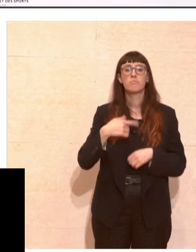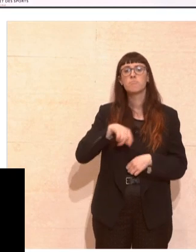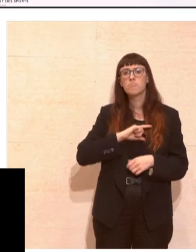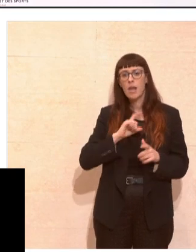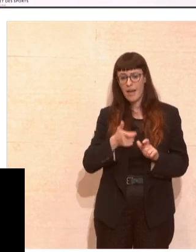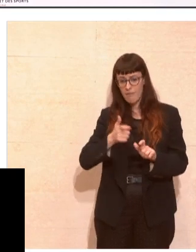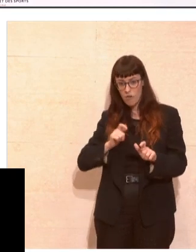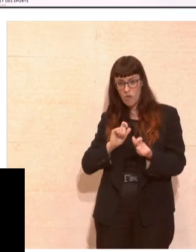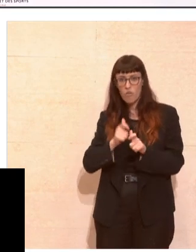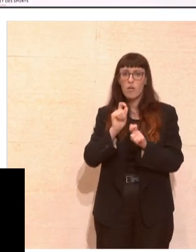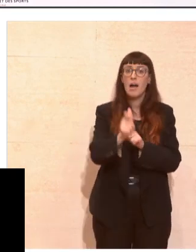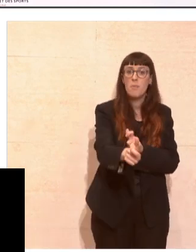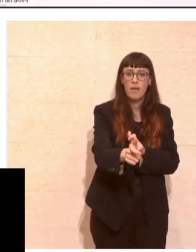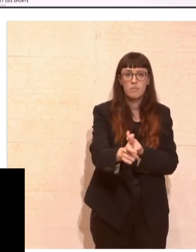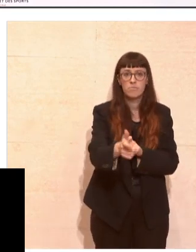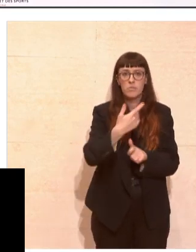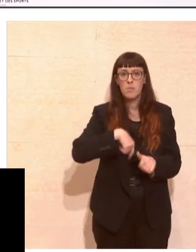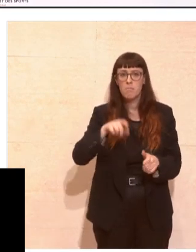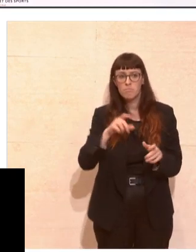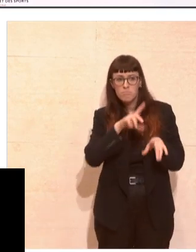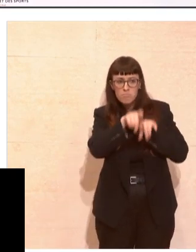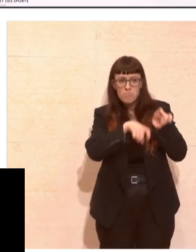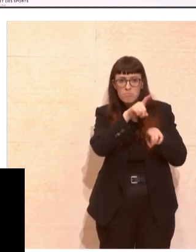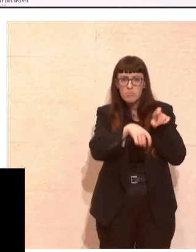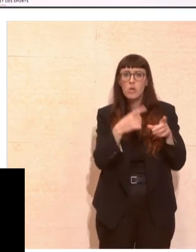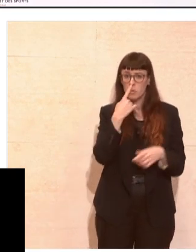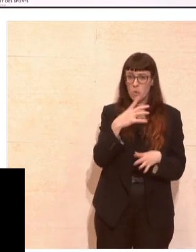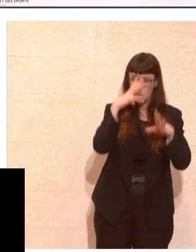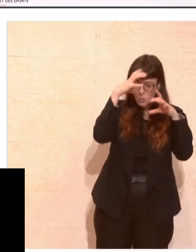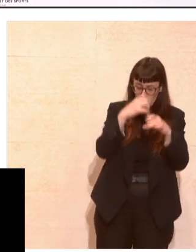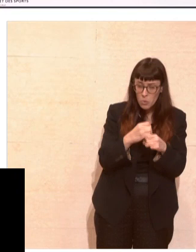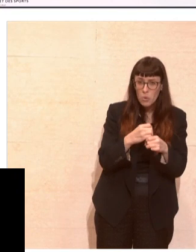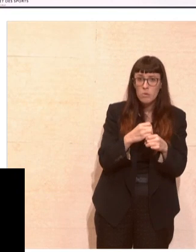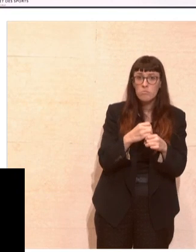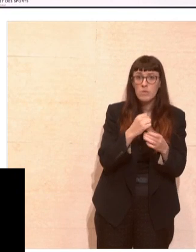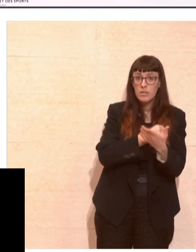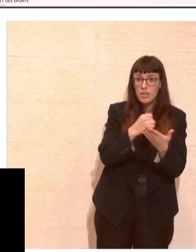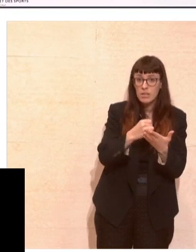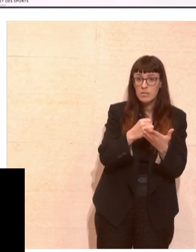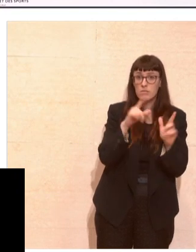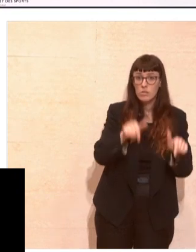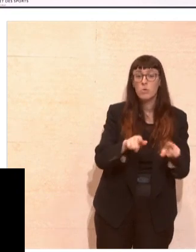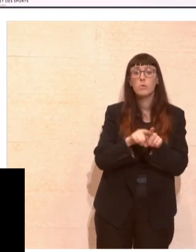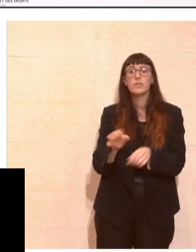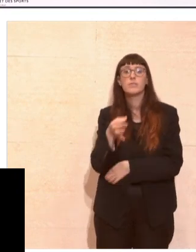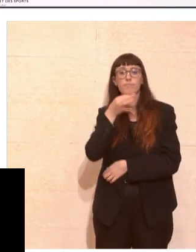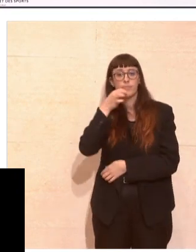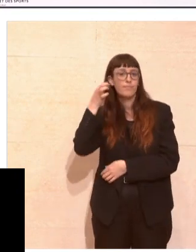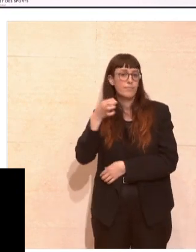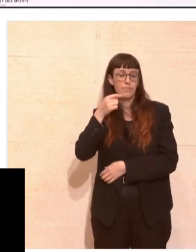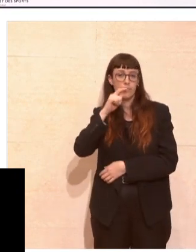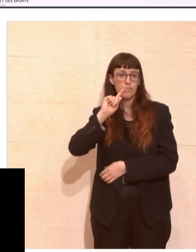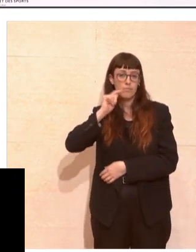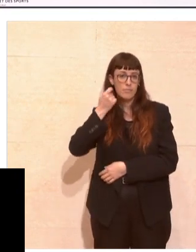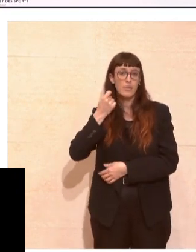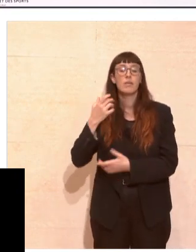voir si le fait d'arrêter les médias améliore leur vigilance et on a pris de la salive pour mesurer leur courbe de mélatonine.